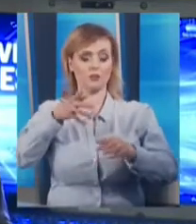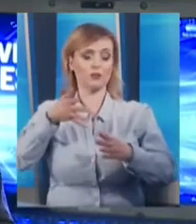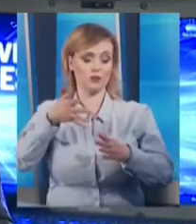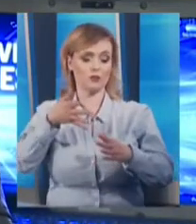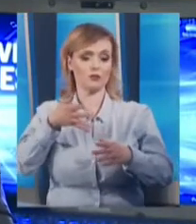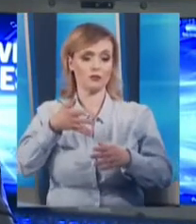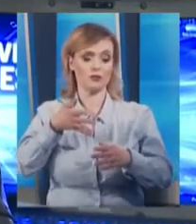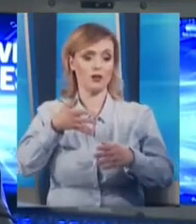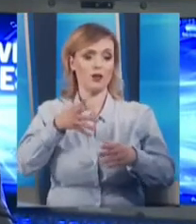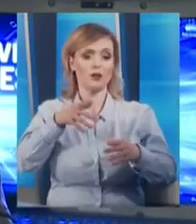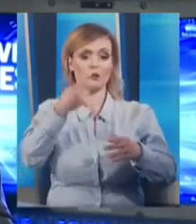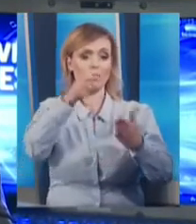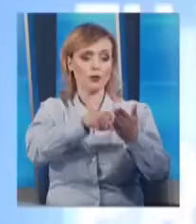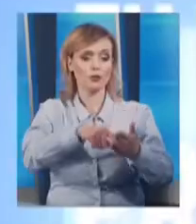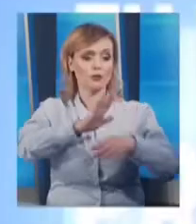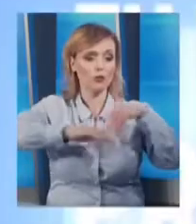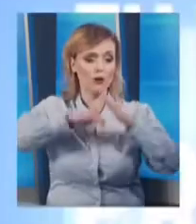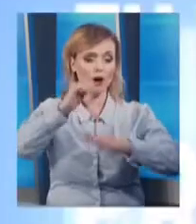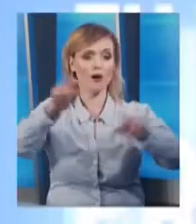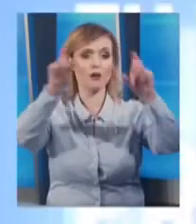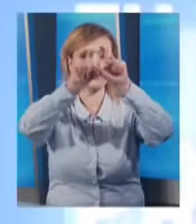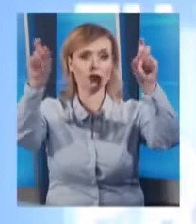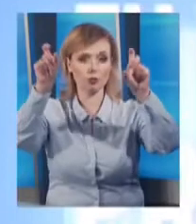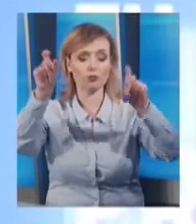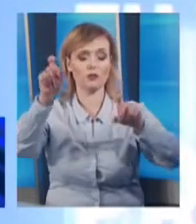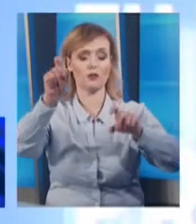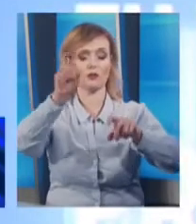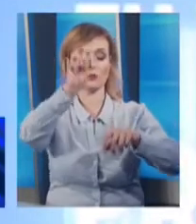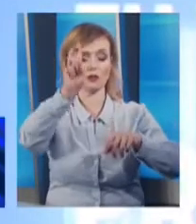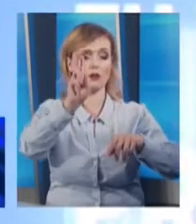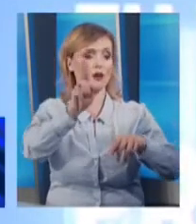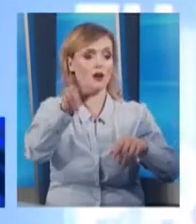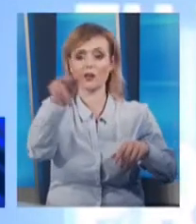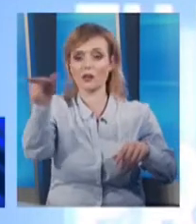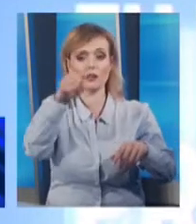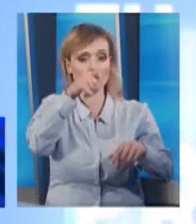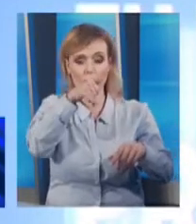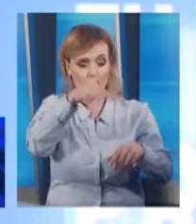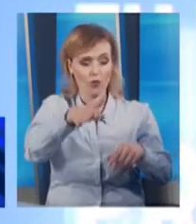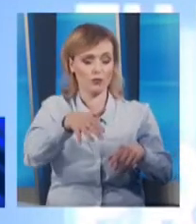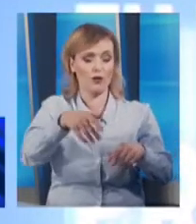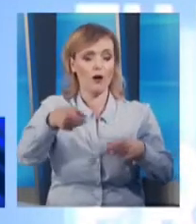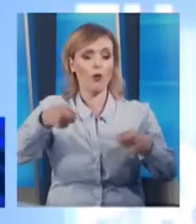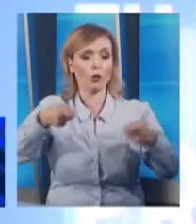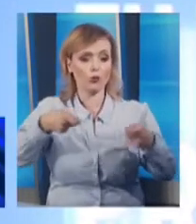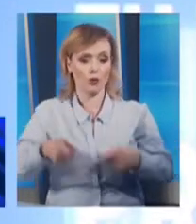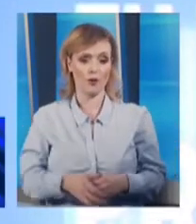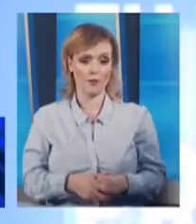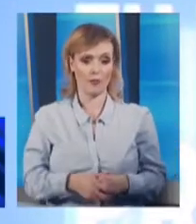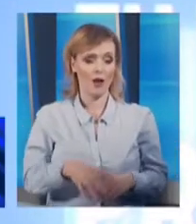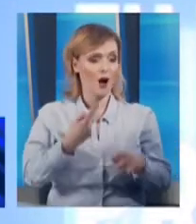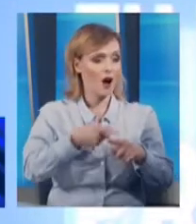poate controla? Da, vă rog. Mulțumesc, domnule Botnaru. Sigur, asta este o problemă nu doar pentru Republica Moldova, dar și